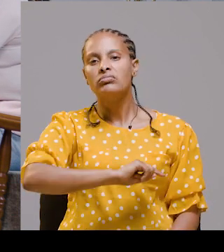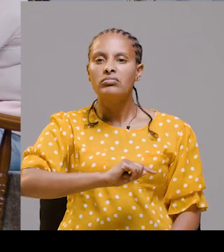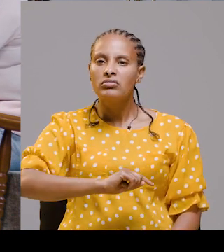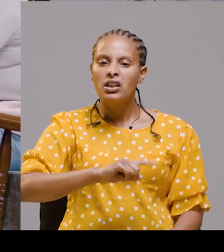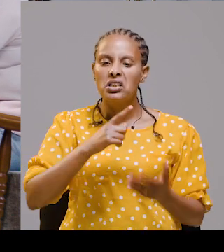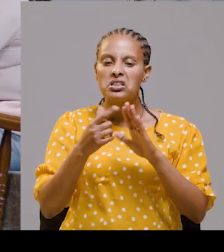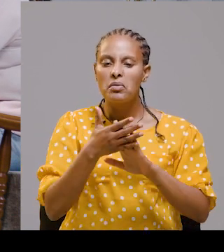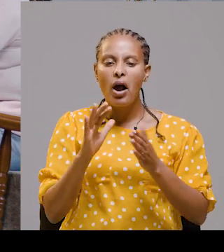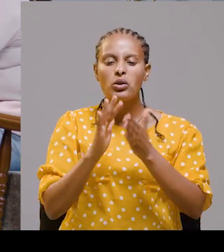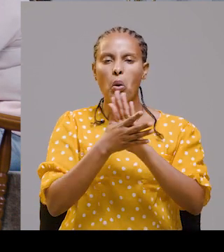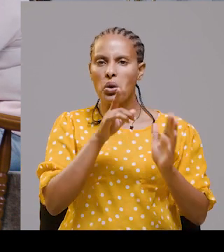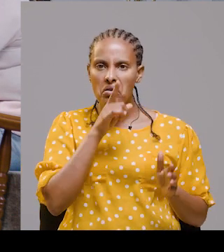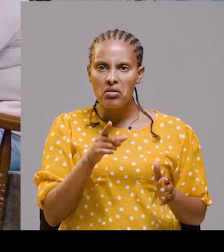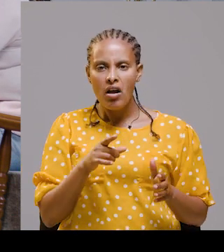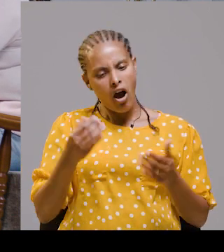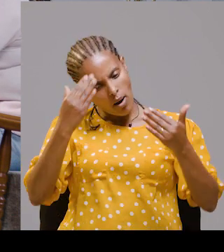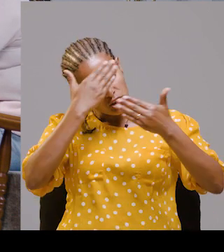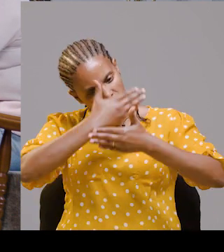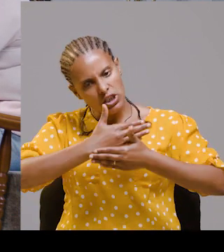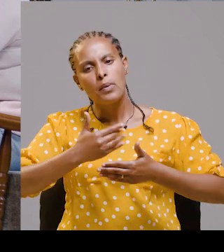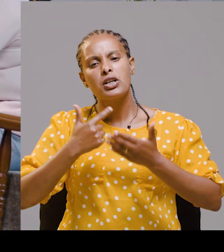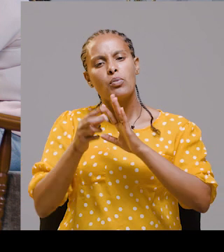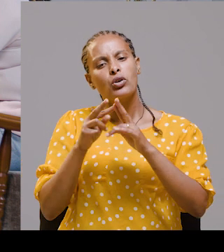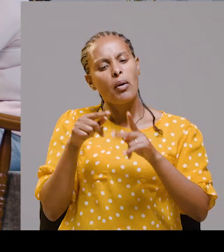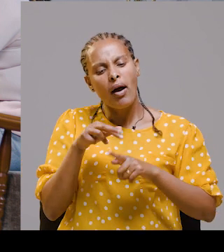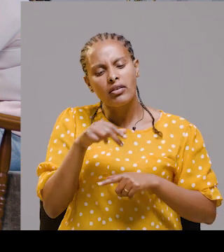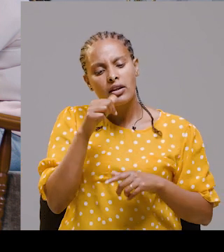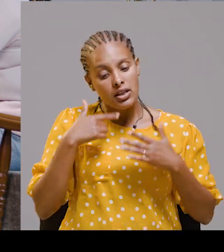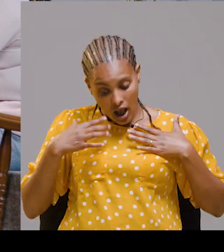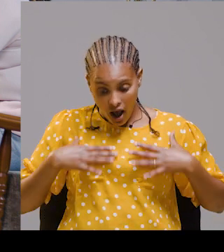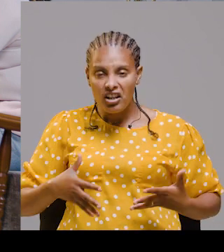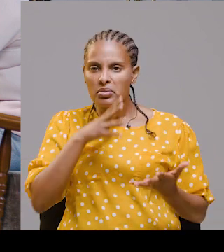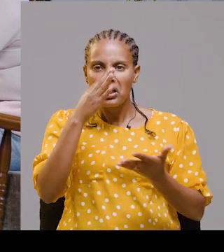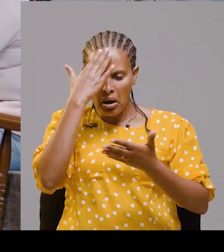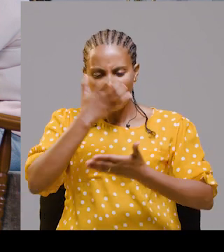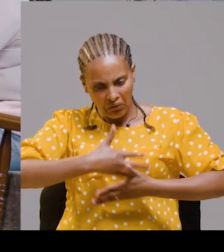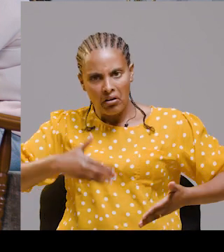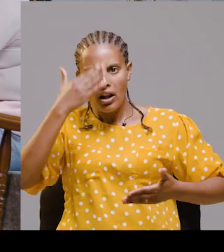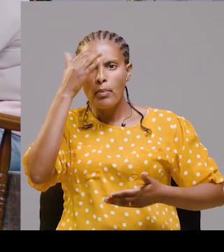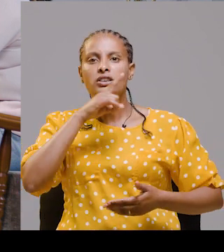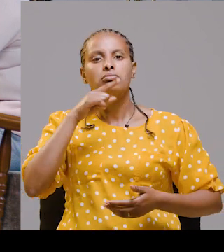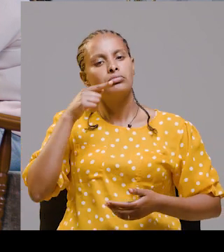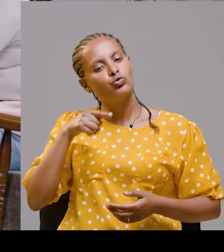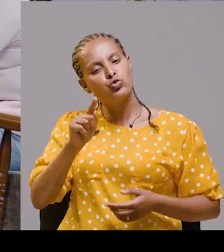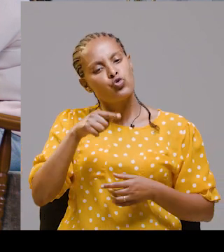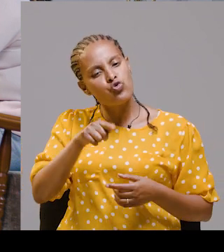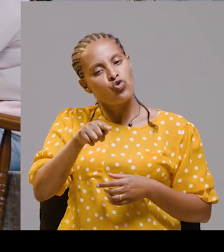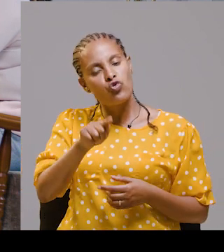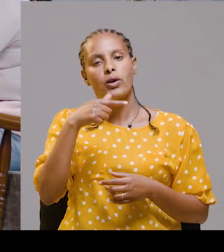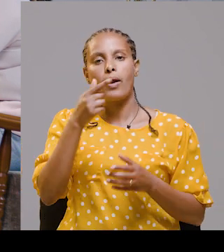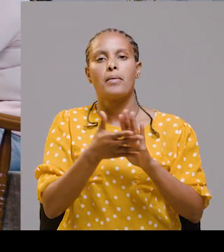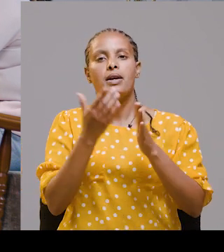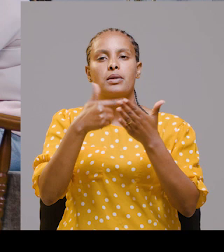እንዲህ ባትሆኝ ኖሮ፣ አምሽተሽ በዚህ ቦታ ባትሄጂ ኖሮ፣ እንዲህ ባትለብሽ ኖሮ የሚሉት የተለመዱት ነገሮች ይኖራሉ። ከዛም